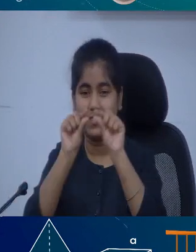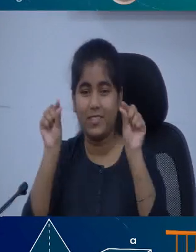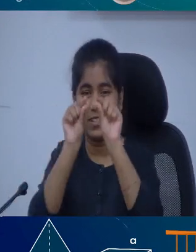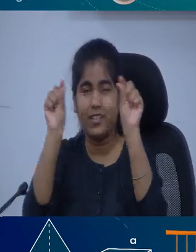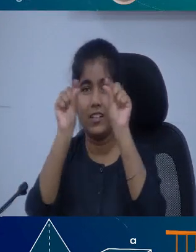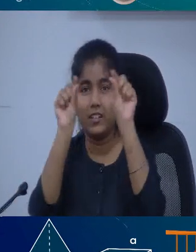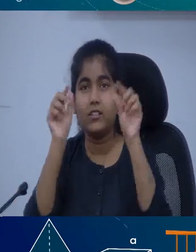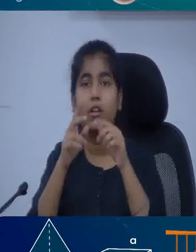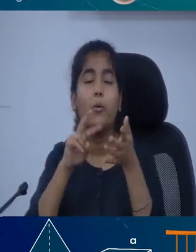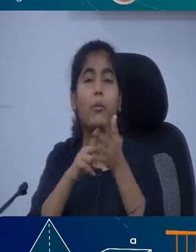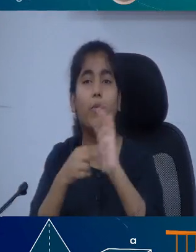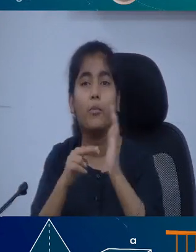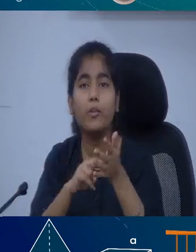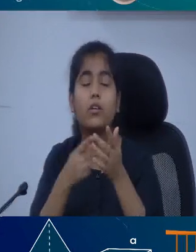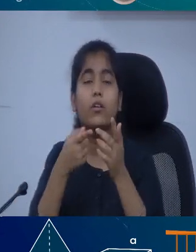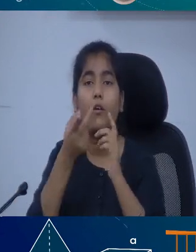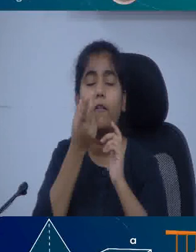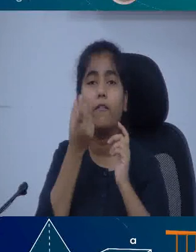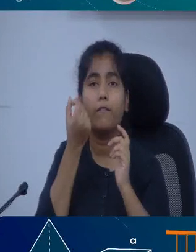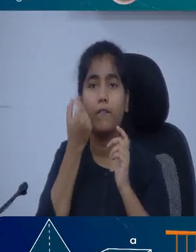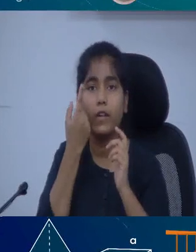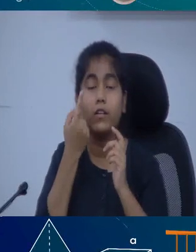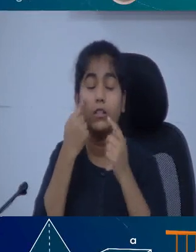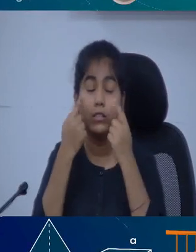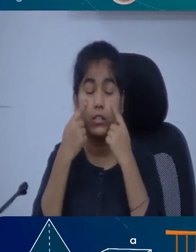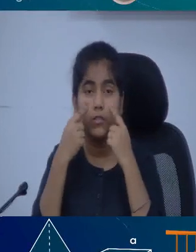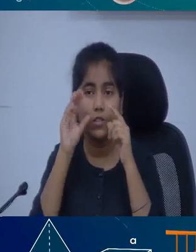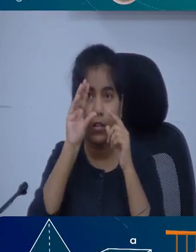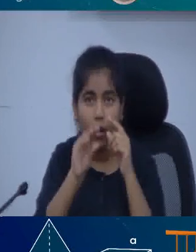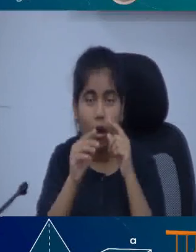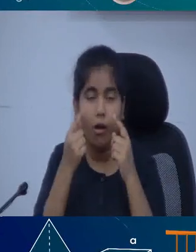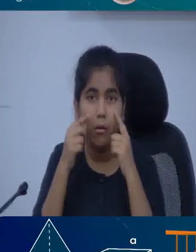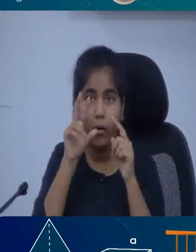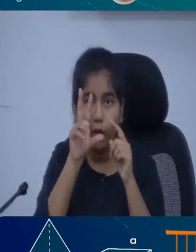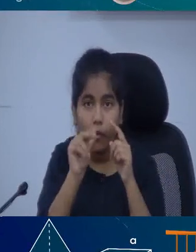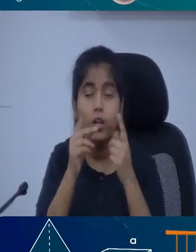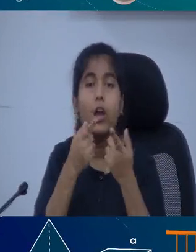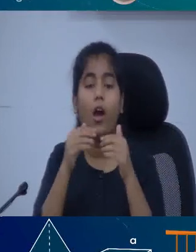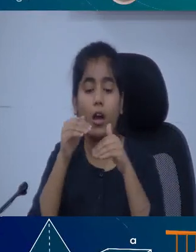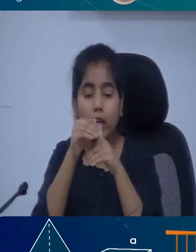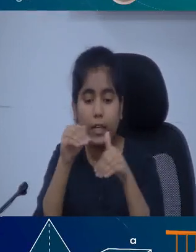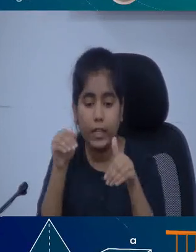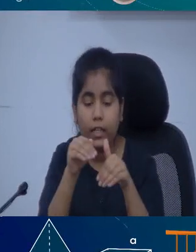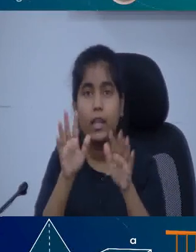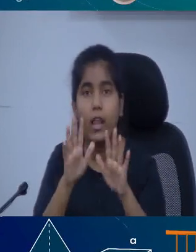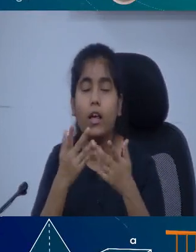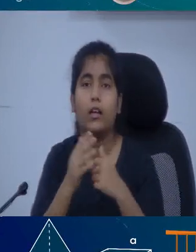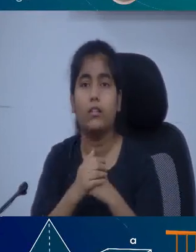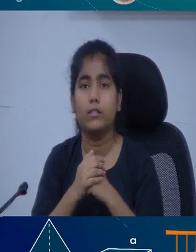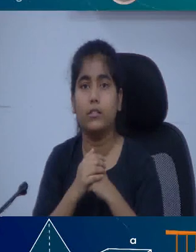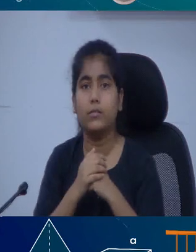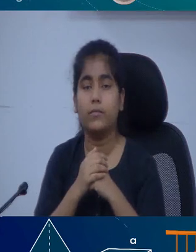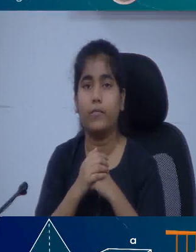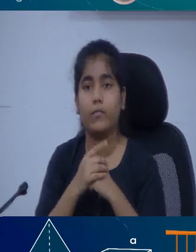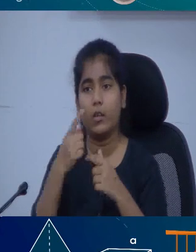जो स्टेयरकेसेस हैं उसमें ये येलो स्ट्रिप्स आपने देखी होंगी, अलग रंग की स्ट्रिप्स, वो इसीलिए होता है कि आपको समझ आ जाए या जिनके पास लो विजन